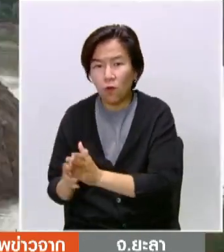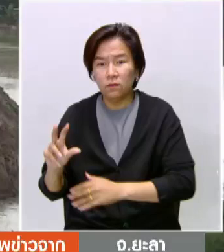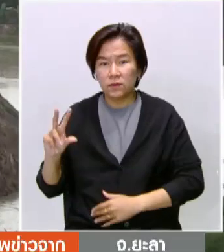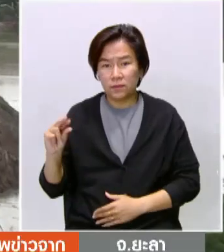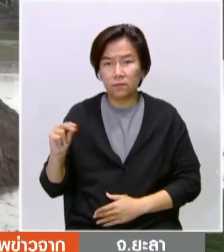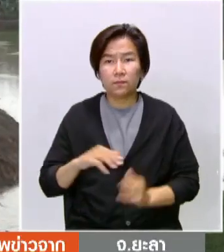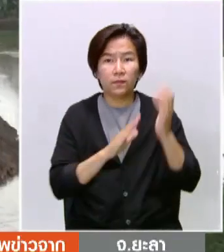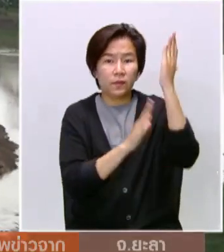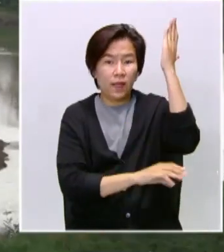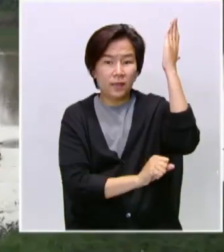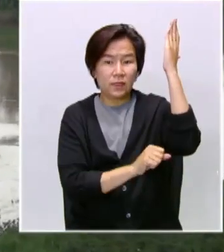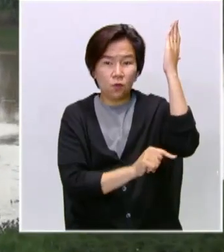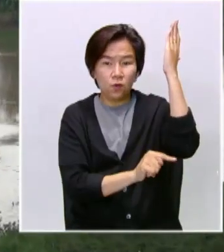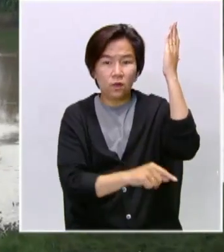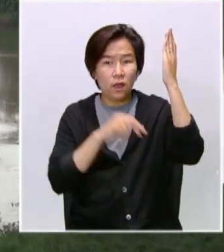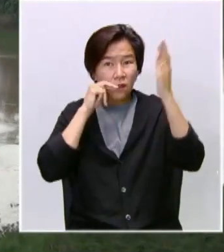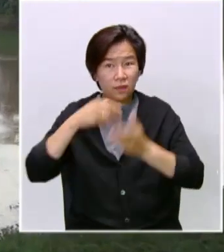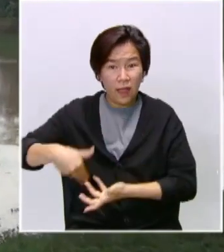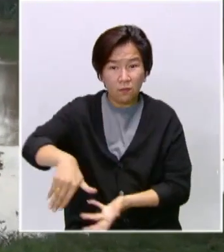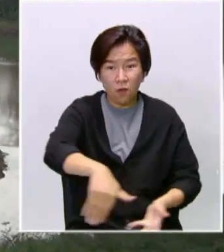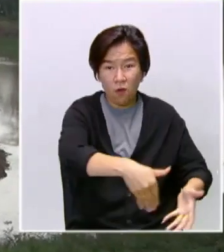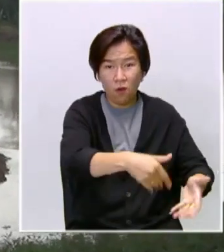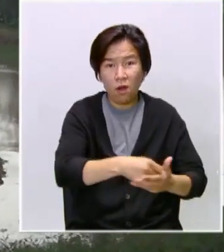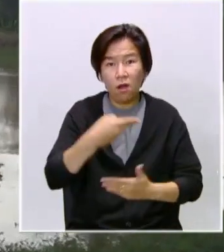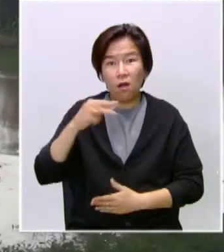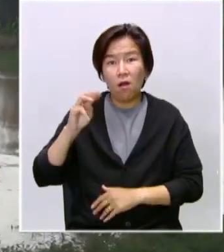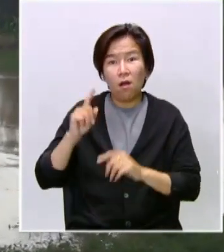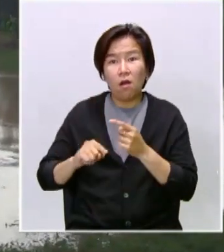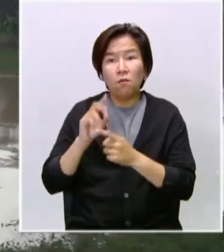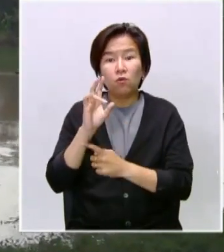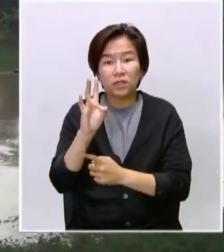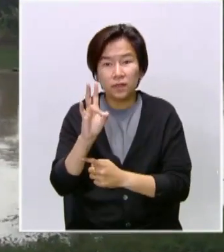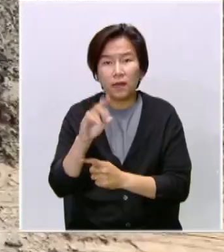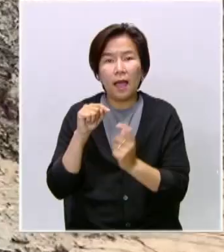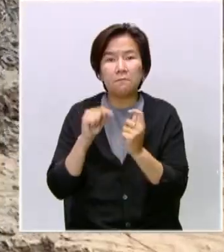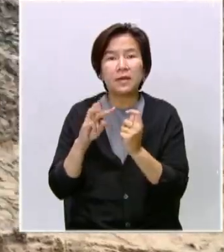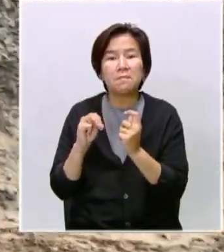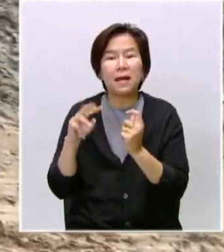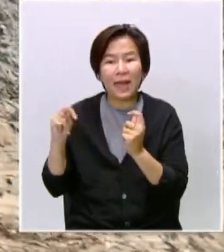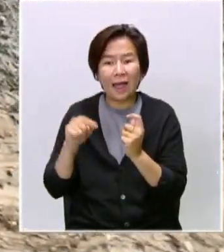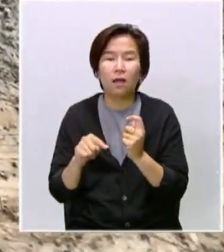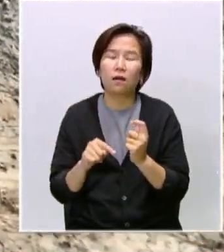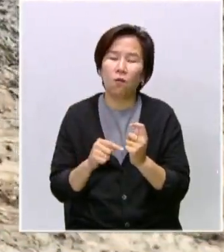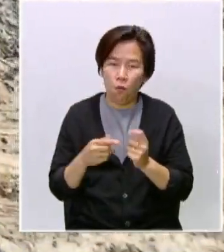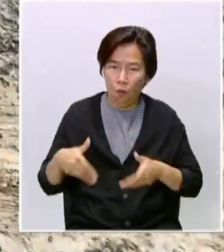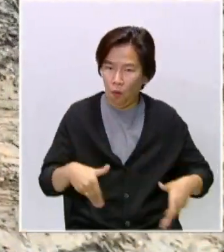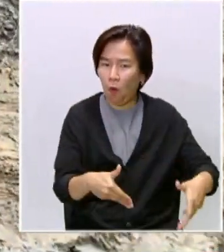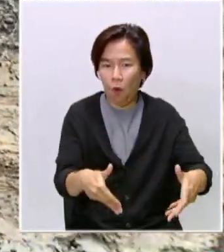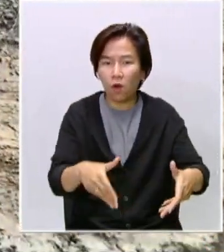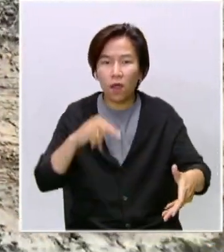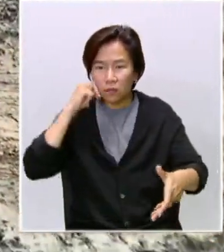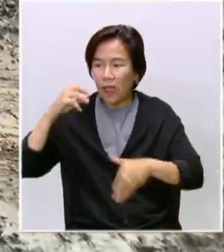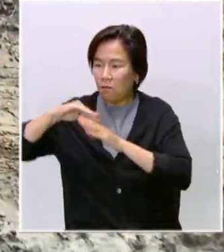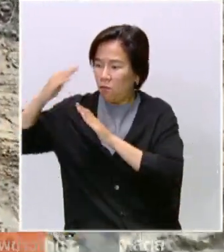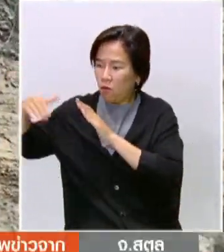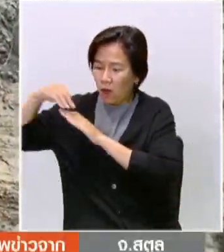ริเวณคลองห้วยผังหมู่ที่7ค่ะตำบลนิคมพัฒนาอำเภอมะนังเป็นคลองที่รองรับน้ำจ